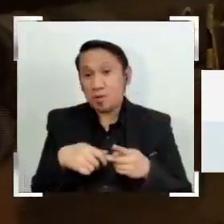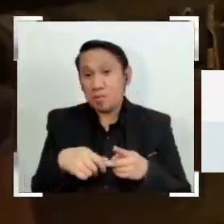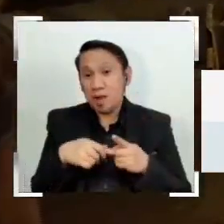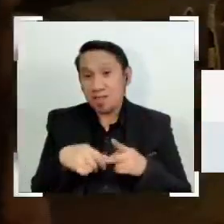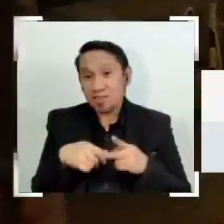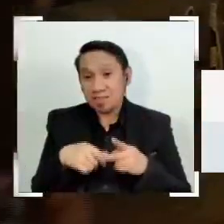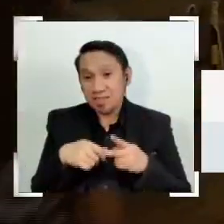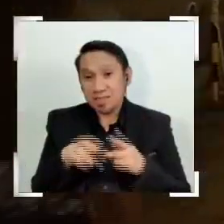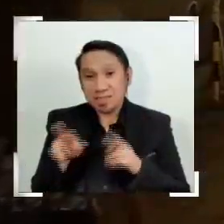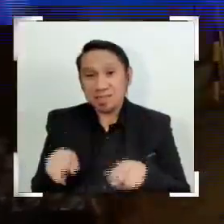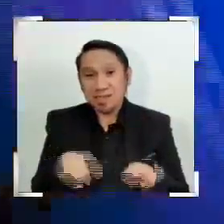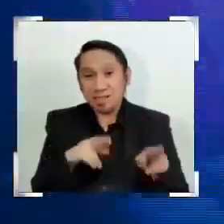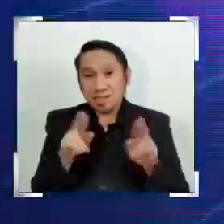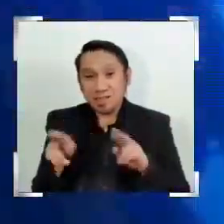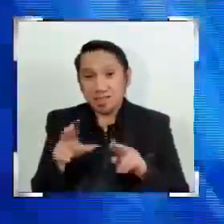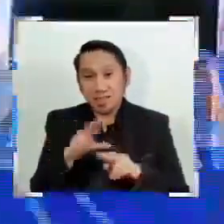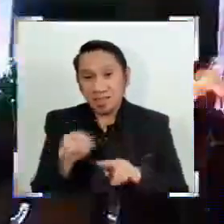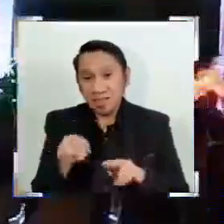nilagyan ng LED lights.